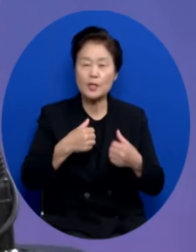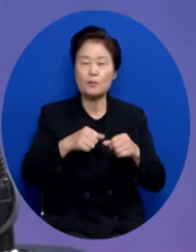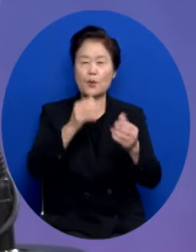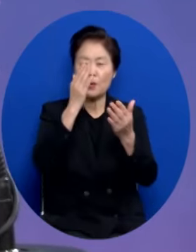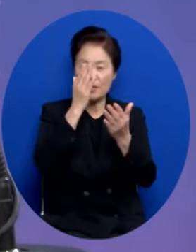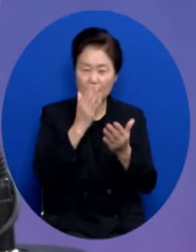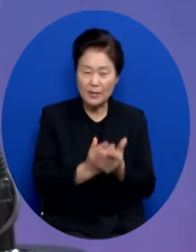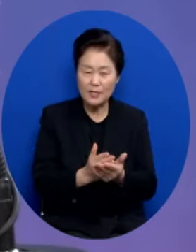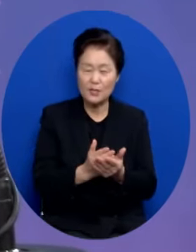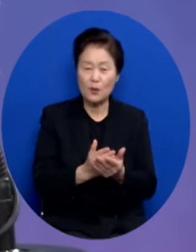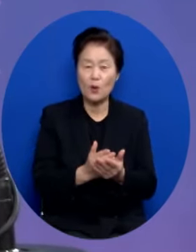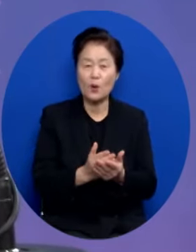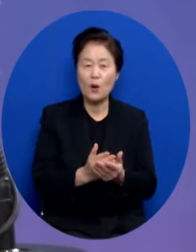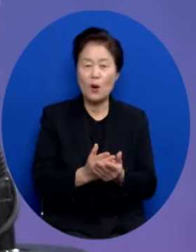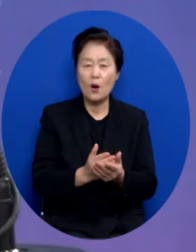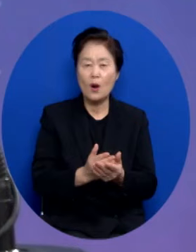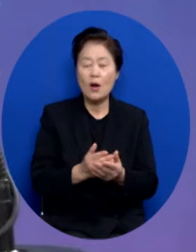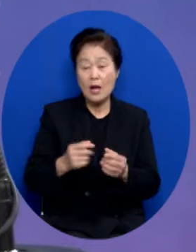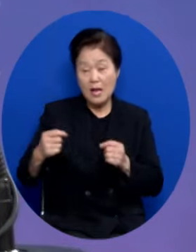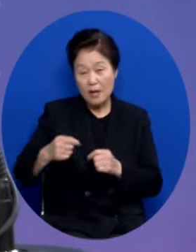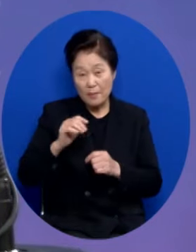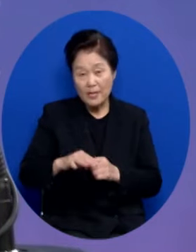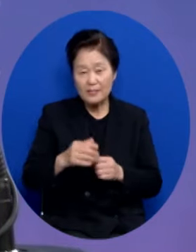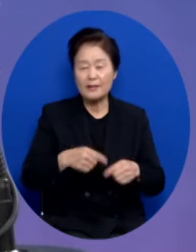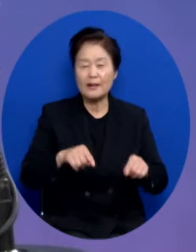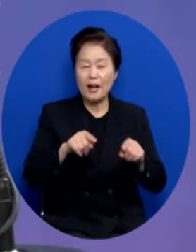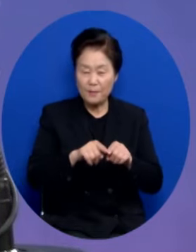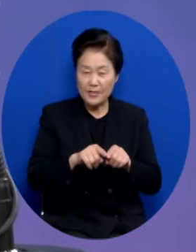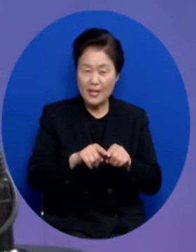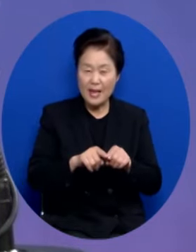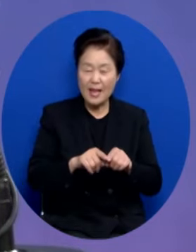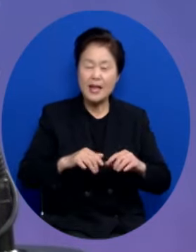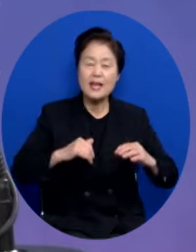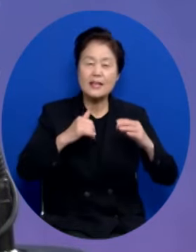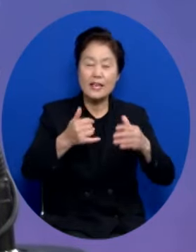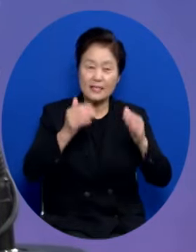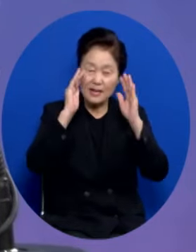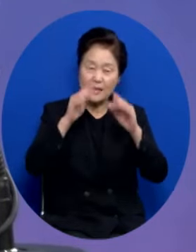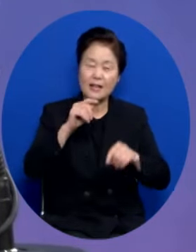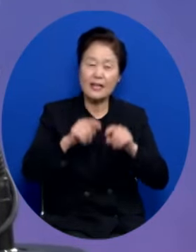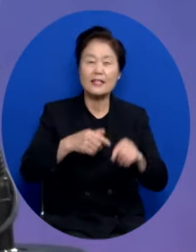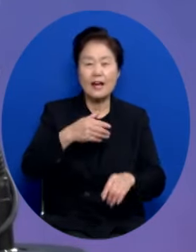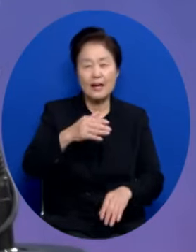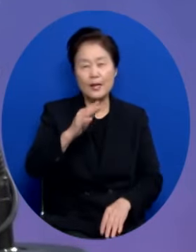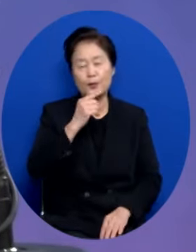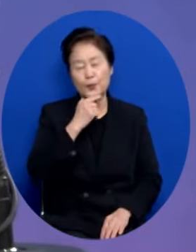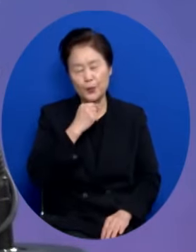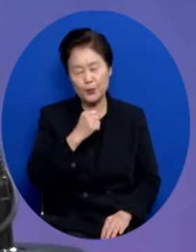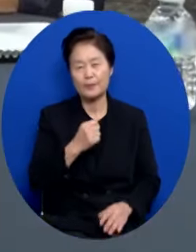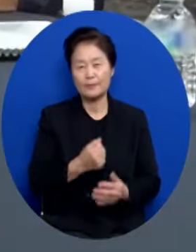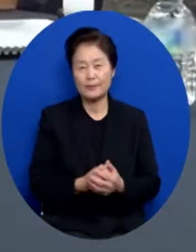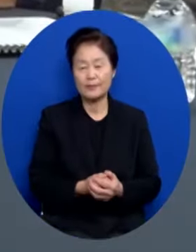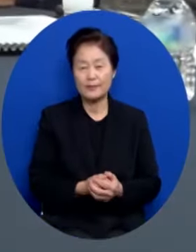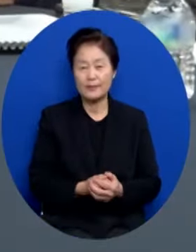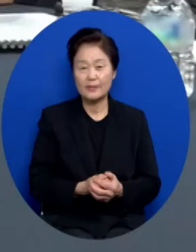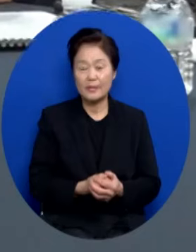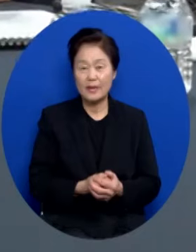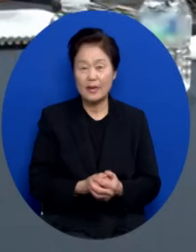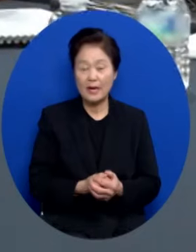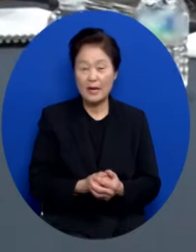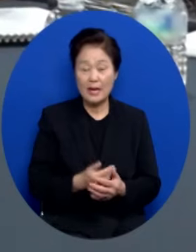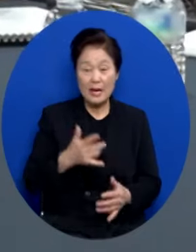포기하지 마시고 옆에서 같이 세상을 향해 걸어갔으면 좋겠습니다.